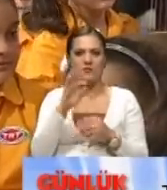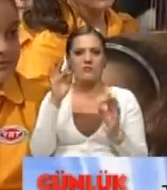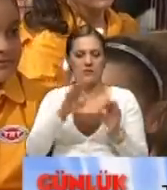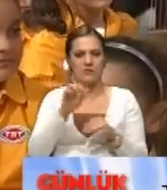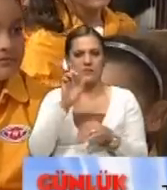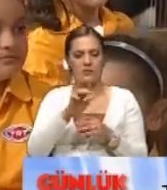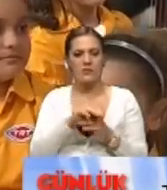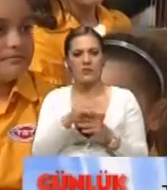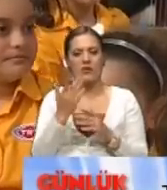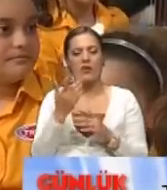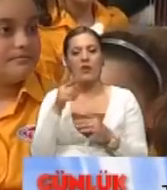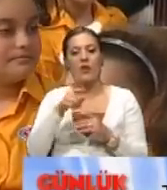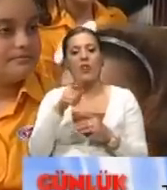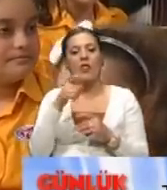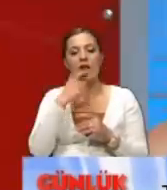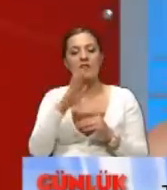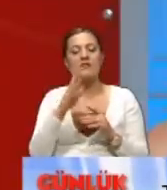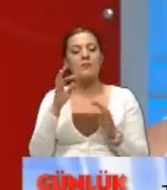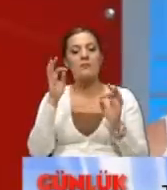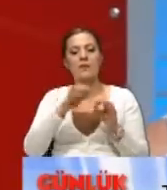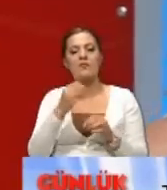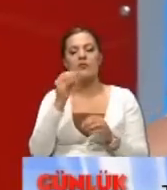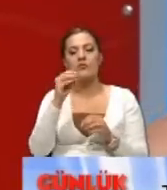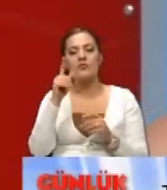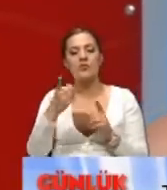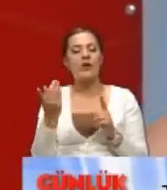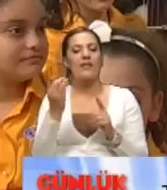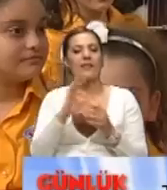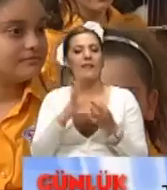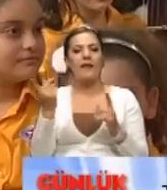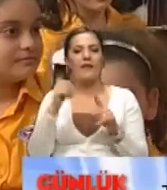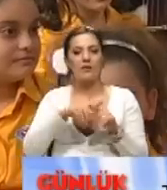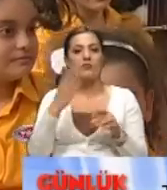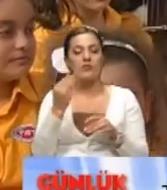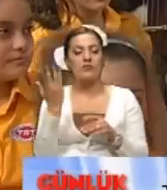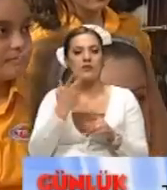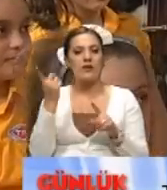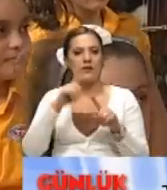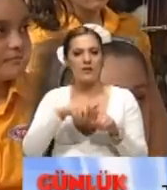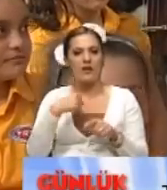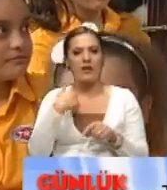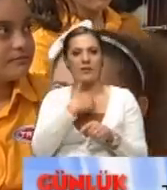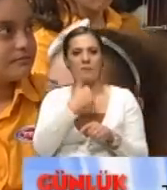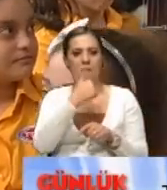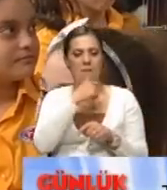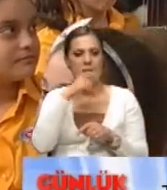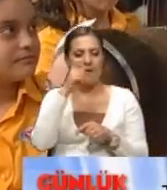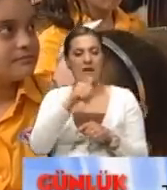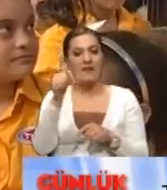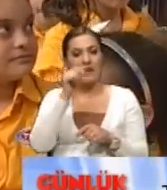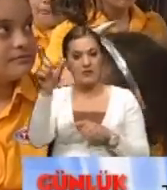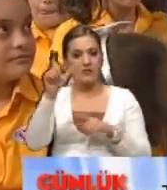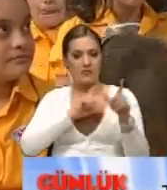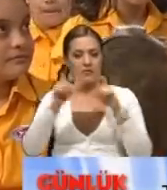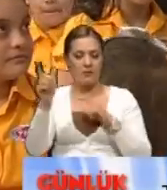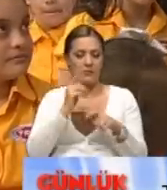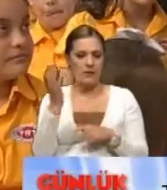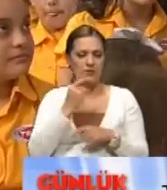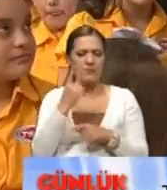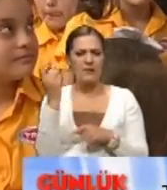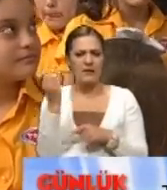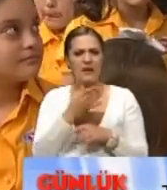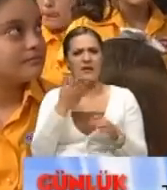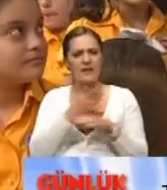zaten. Yaş, evet. O yaşta başlamak ne katar çocuğa? Çok şey katıyor gerçekten. Hı-hı. Velilerimizden dönüşlerini alıyoruz. Bir